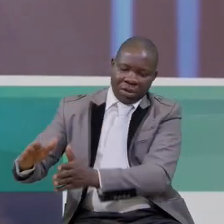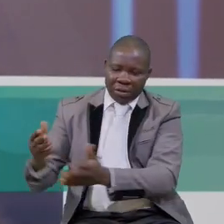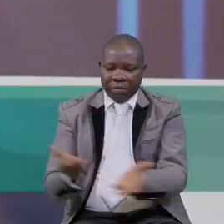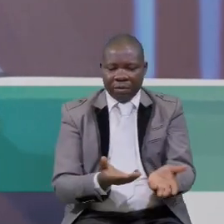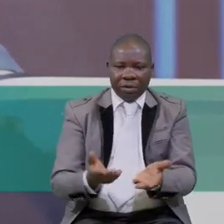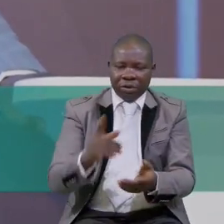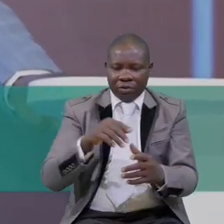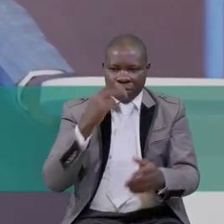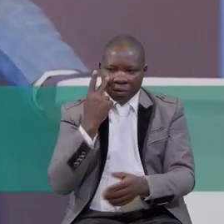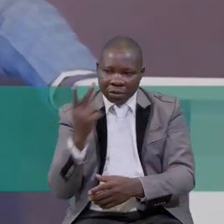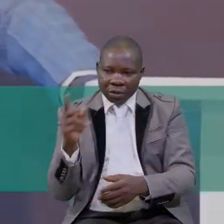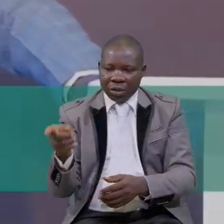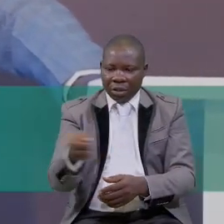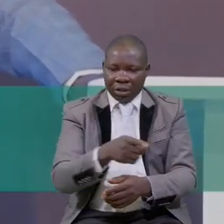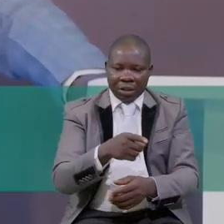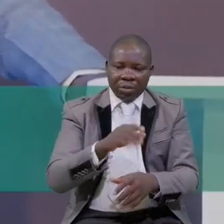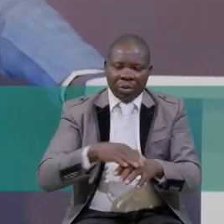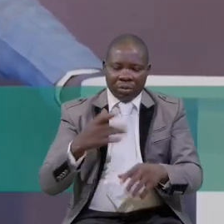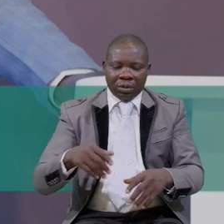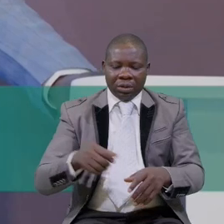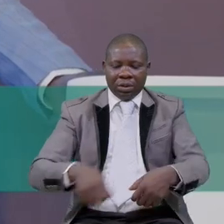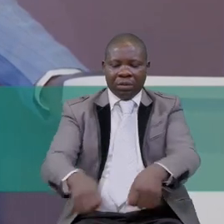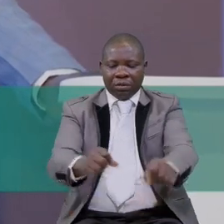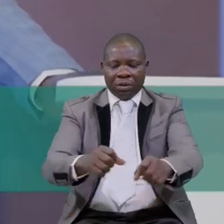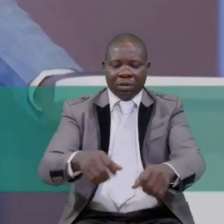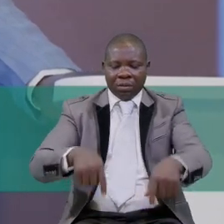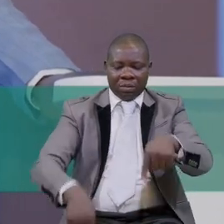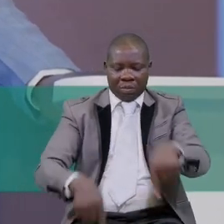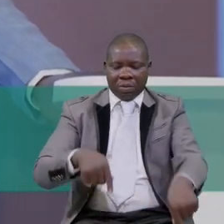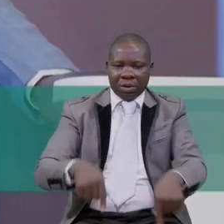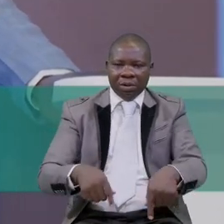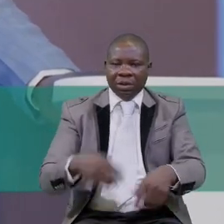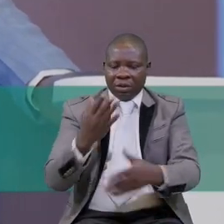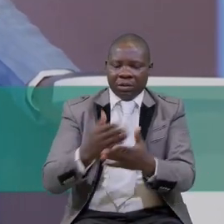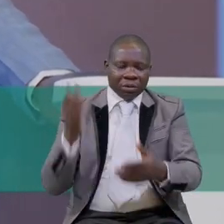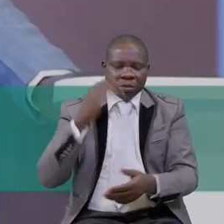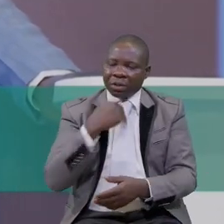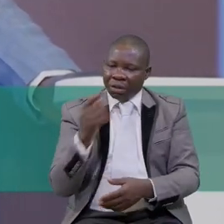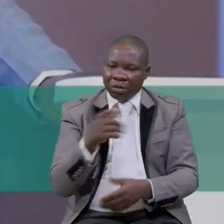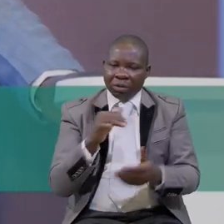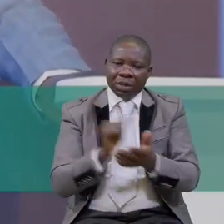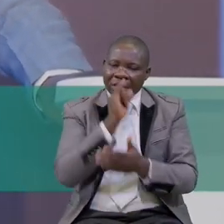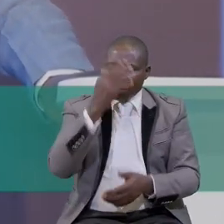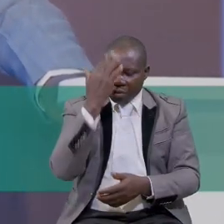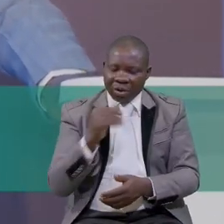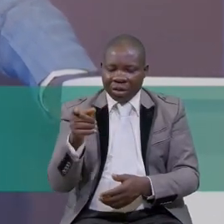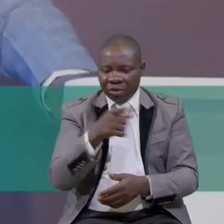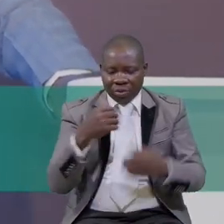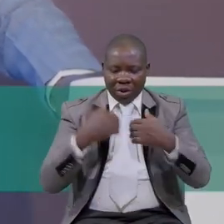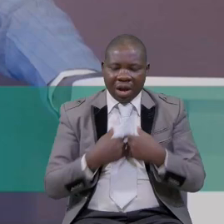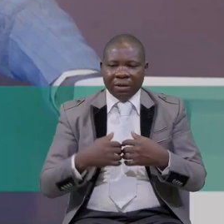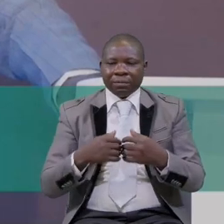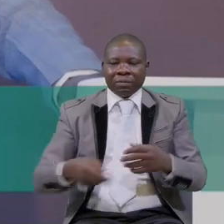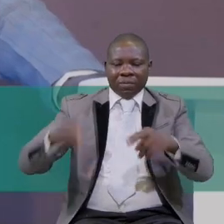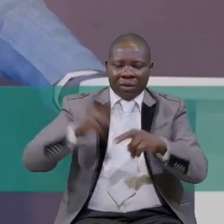tu les vois dans la rue, paralysés, quelque chose va te dire. C'est là, c'est pourquoi tu as l'onction